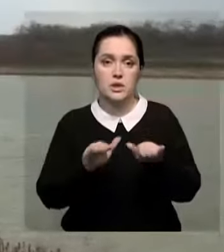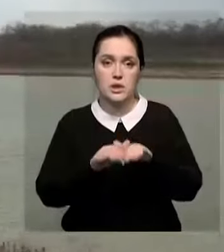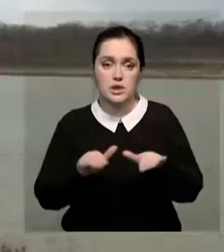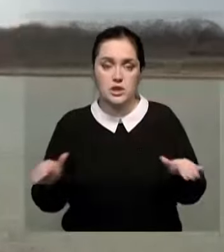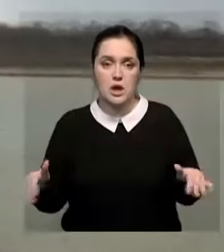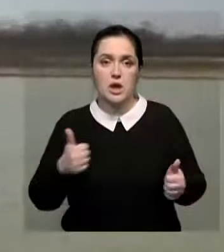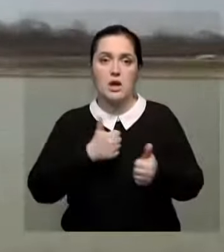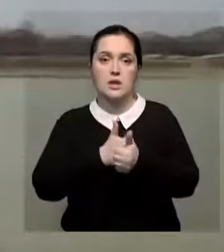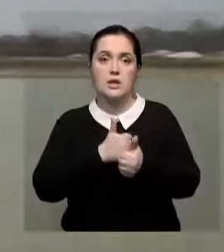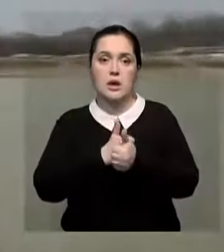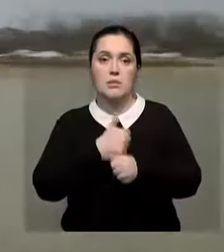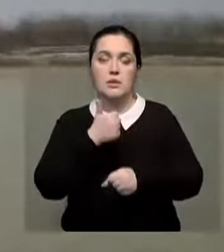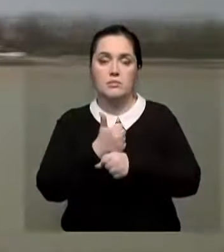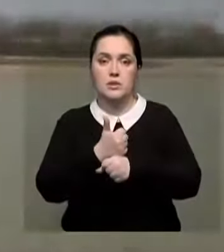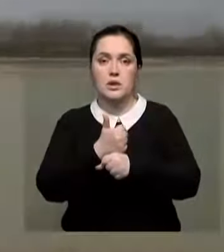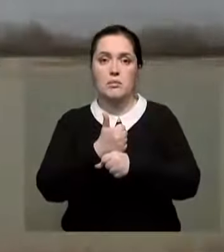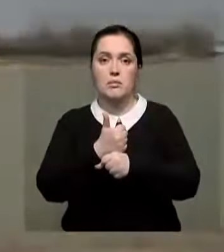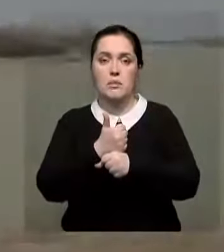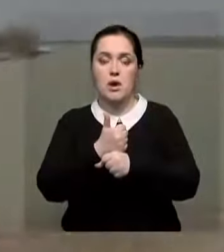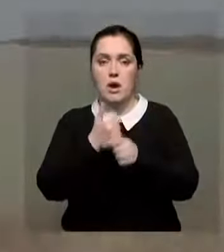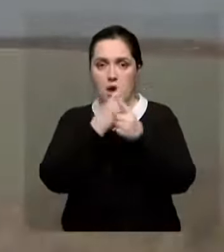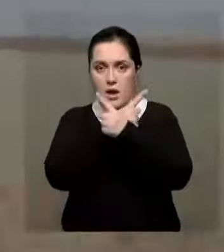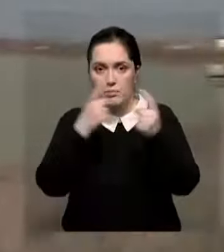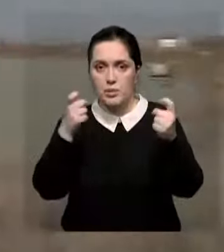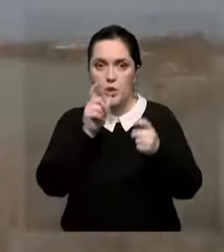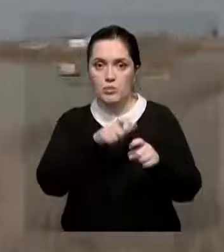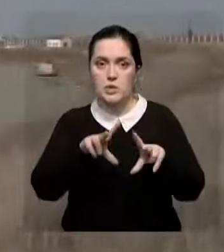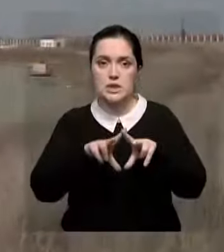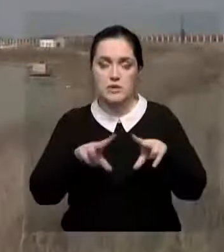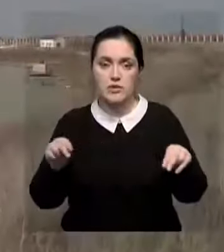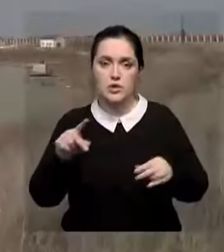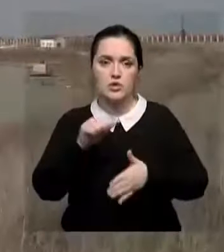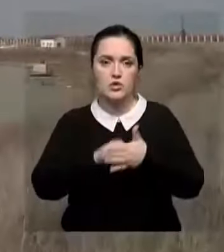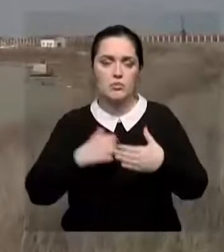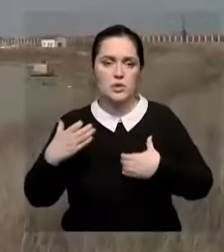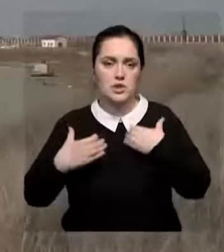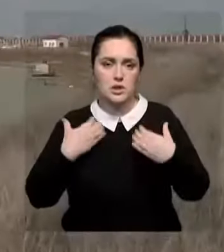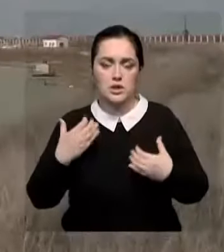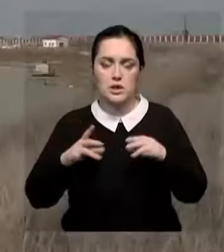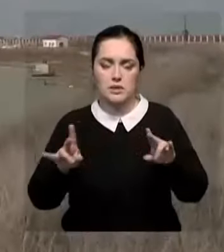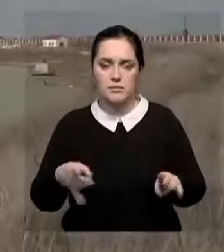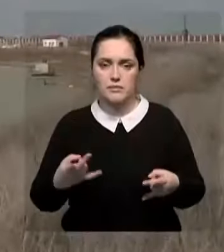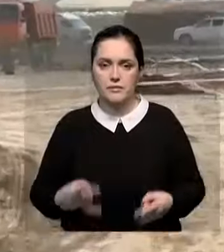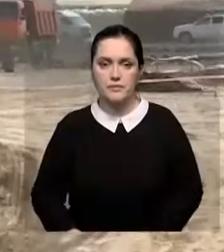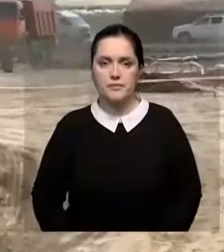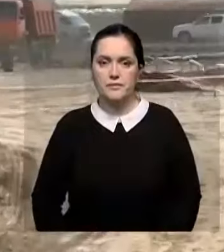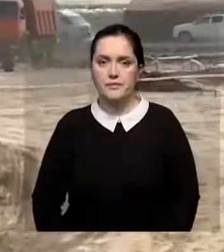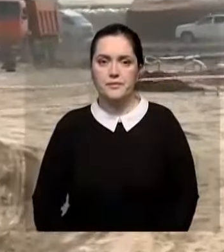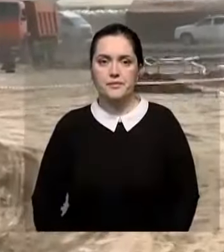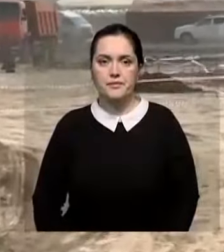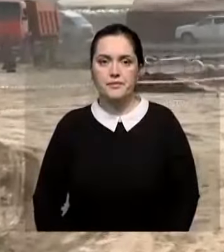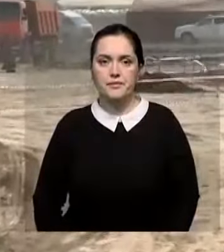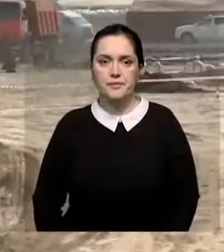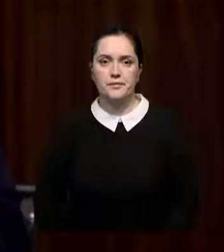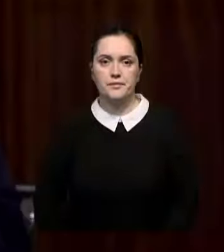7 тысяч дети. Заместитель премьера обратился к жителям и заверил, что причин для паники нет.